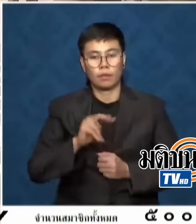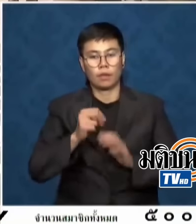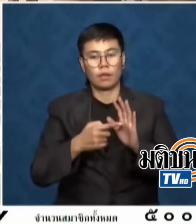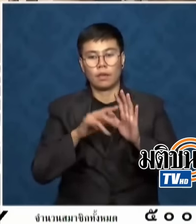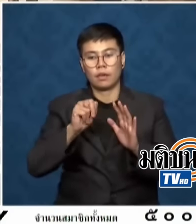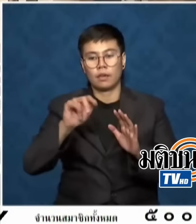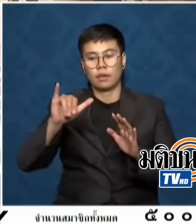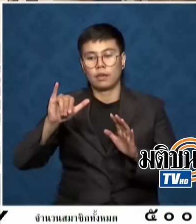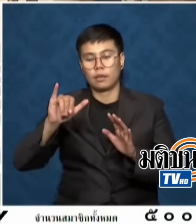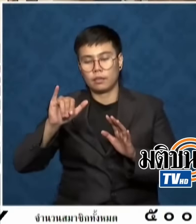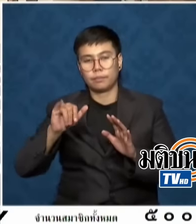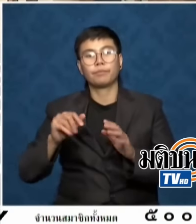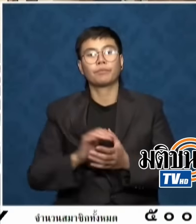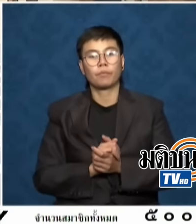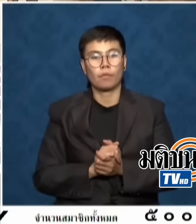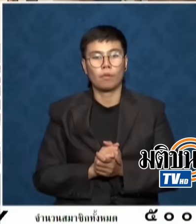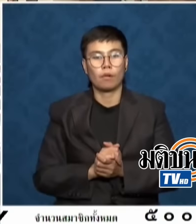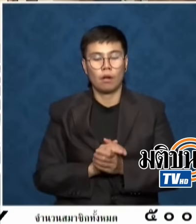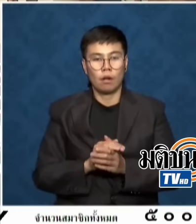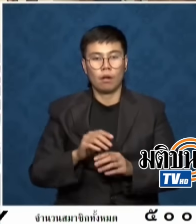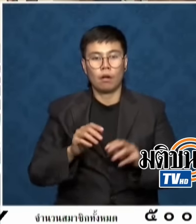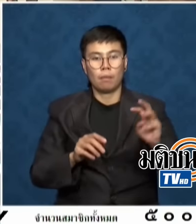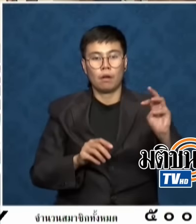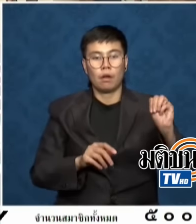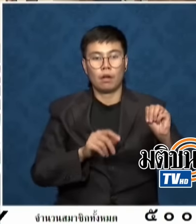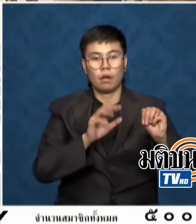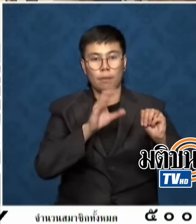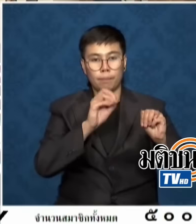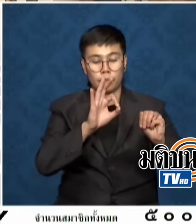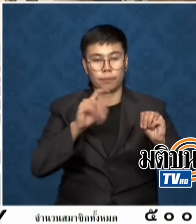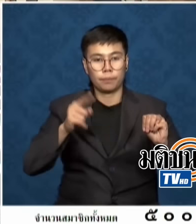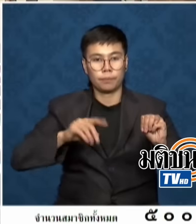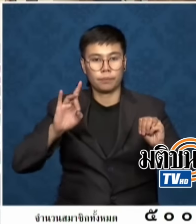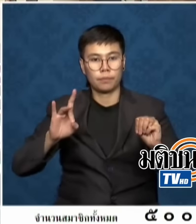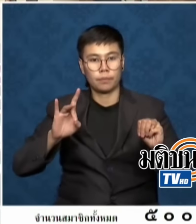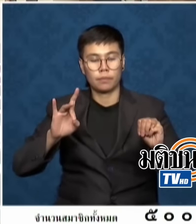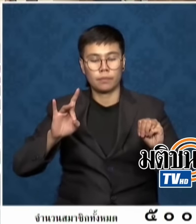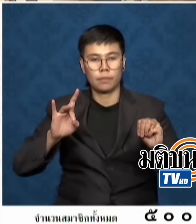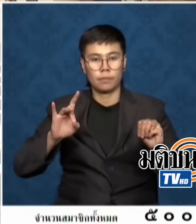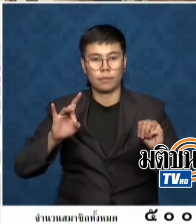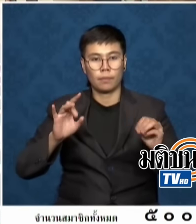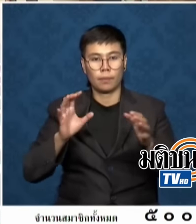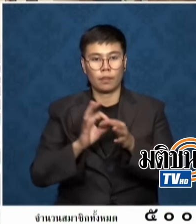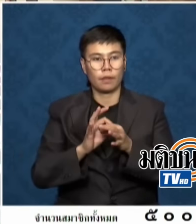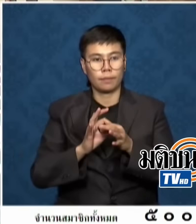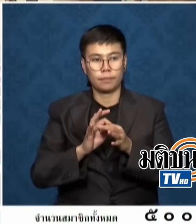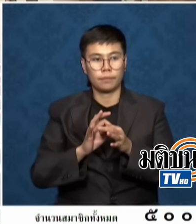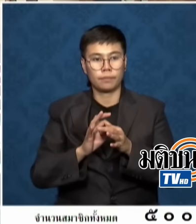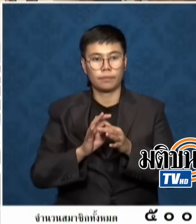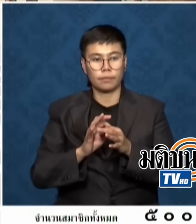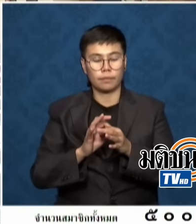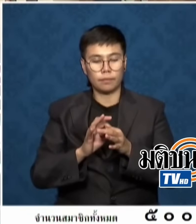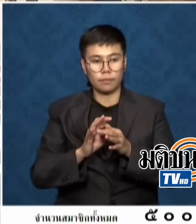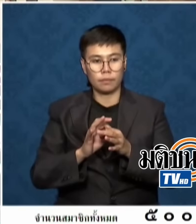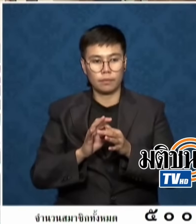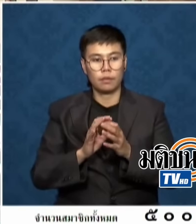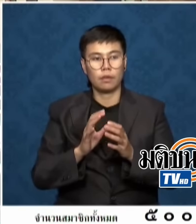พึ่งนะคะในมาตรา59ทับ8นะคะก็จะเป็นมาตรา